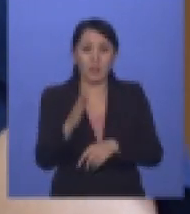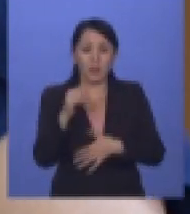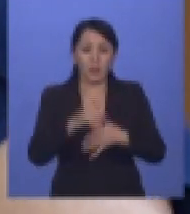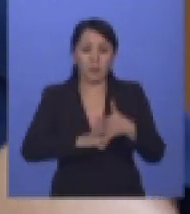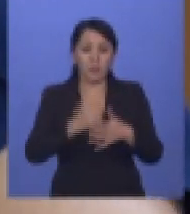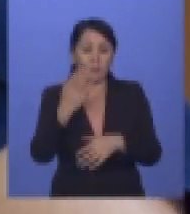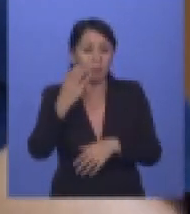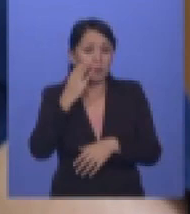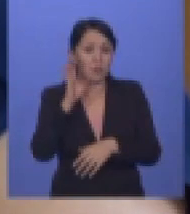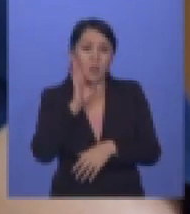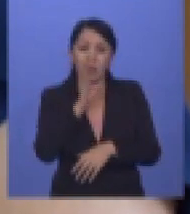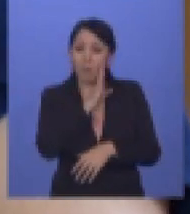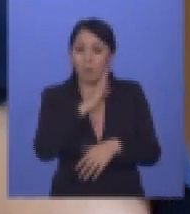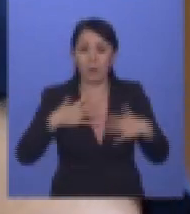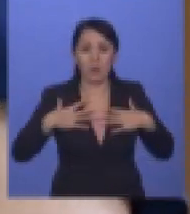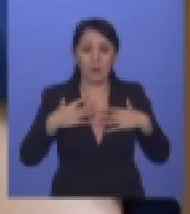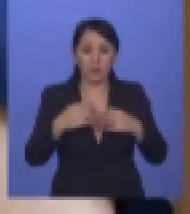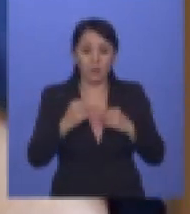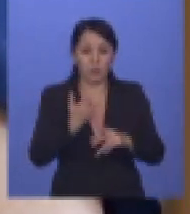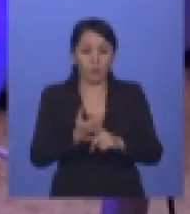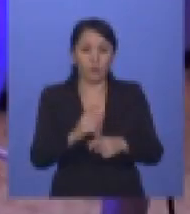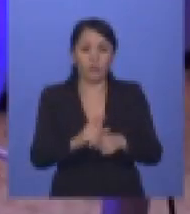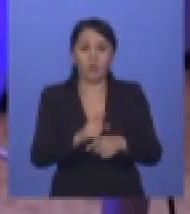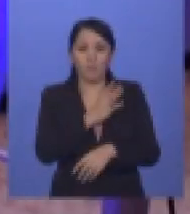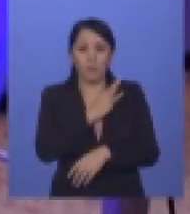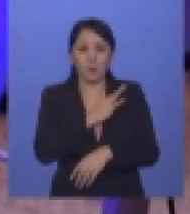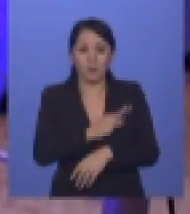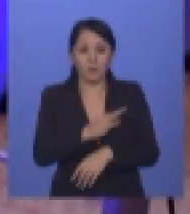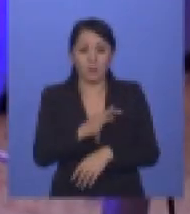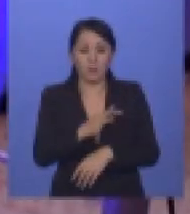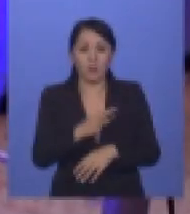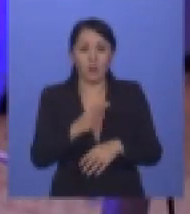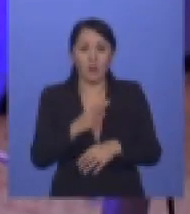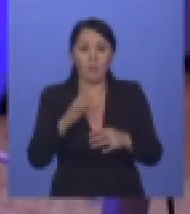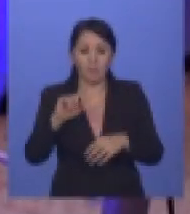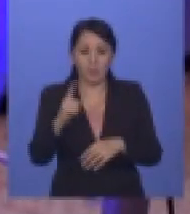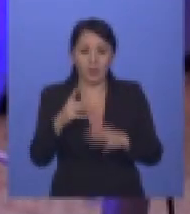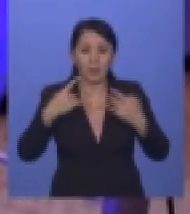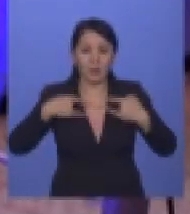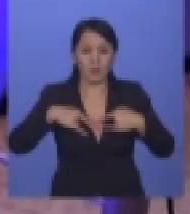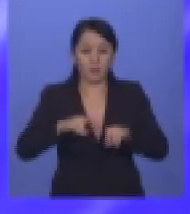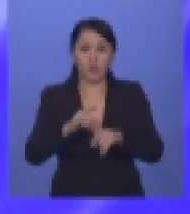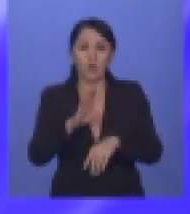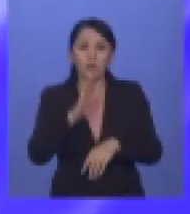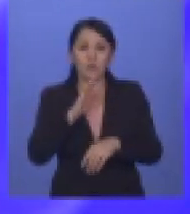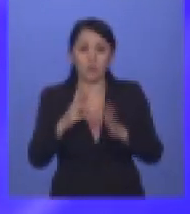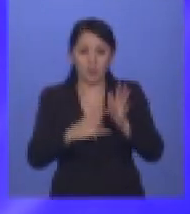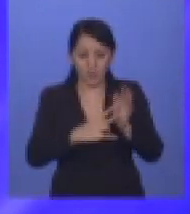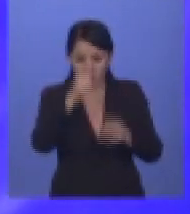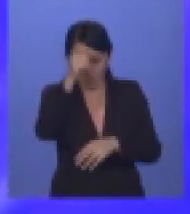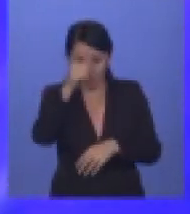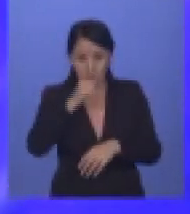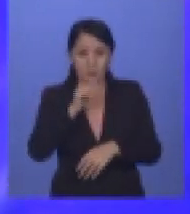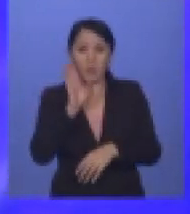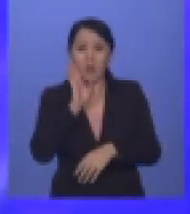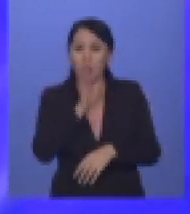жүктілік кезеңіндегі ана денсаулығының сау болуы өте маңызды. Айсылу Құрмашованың бұл тұла бойы тұңғышы. Ол қызын 8 айлығында босанды. Қазір ана